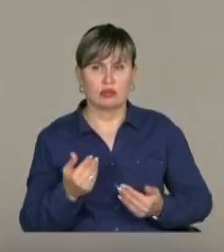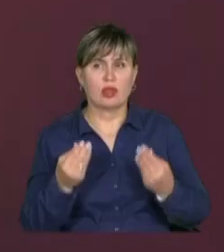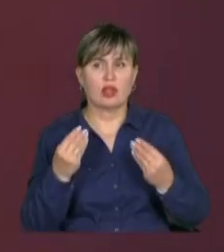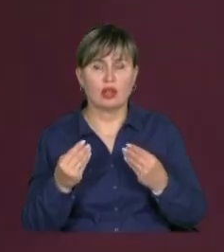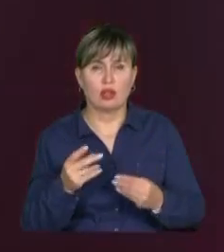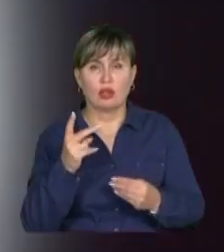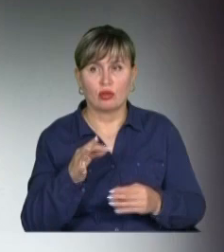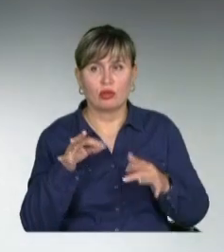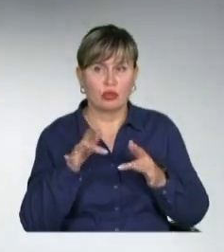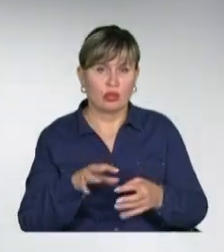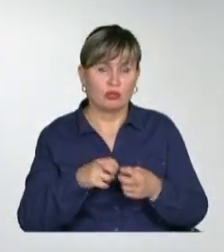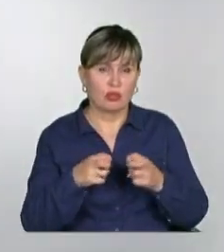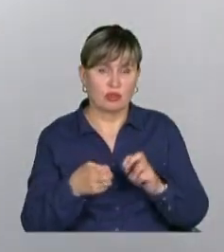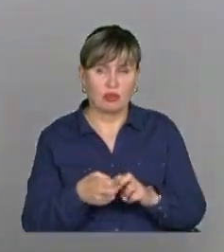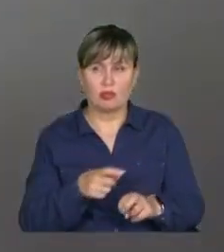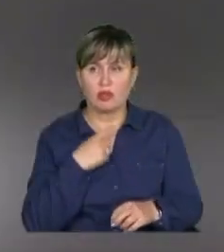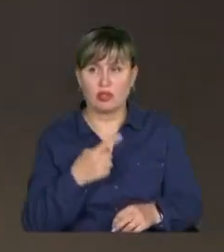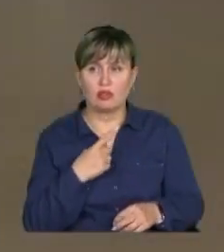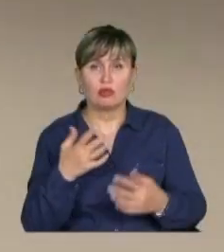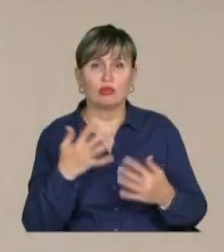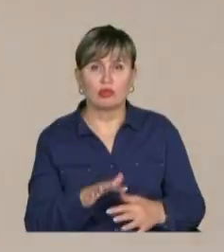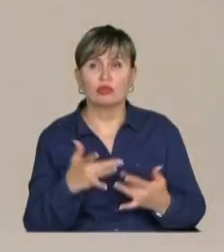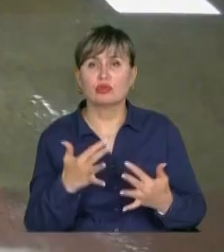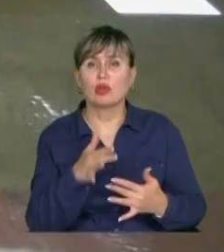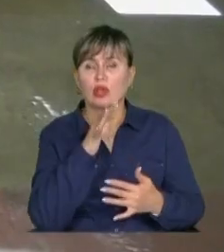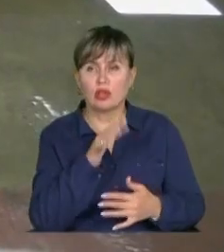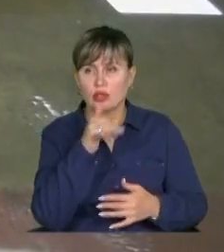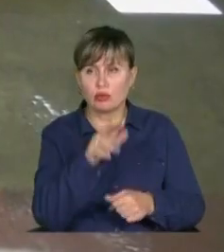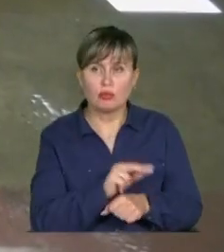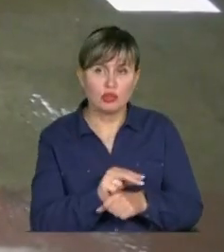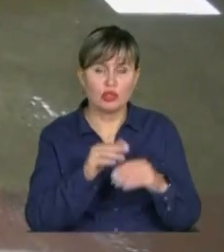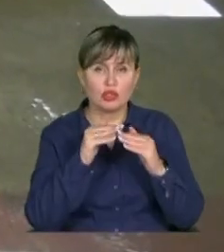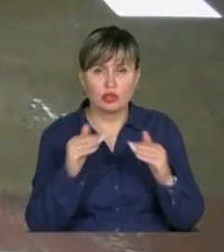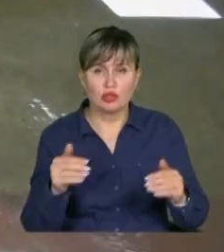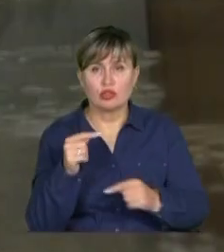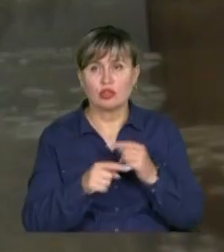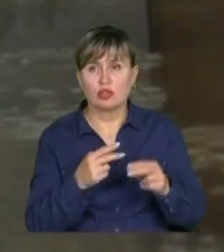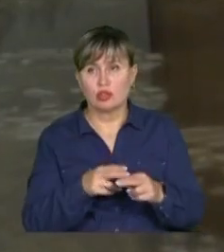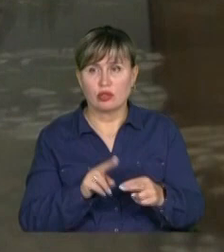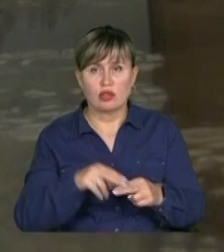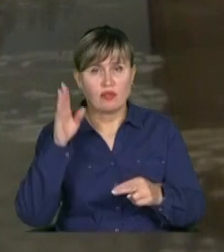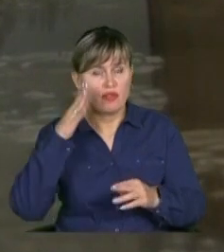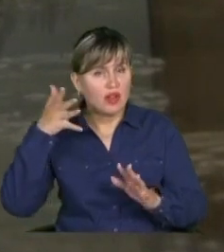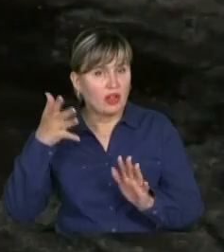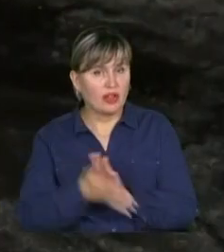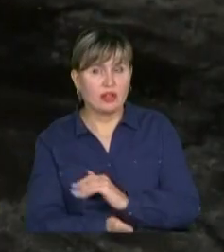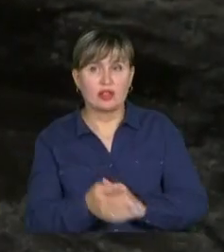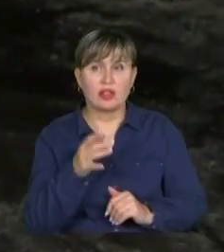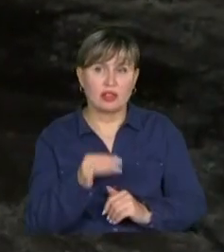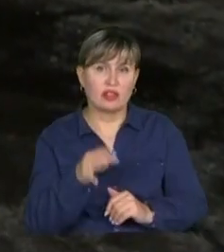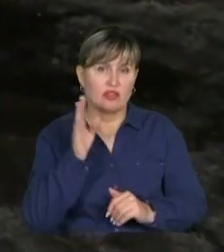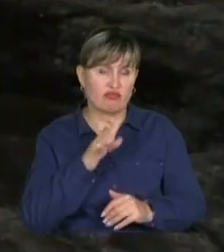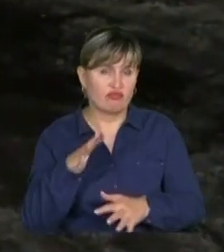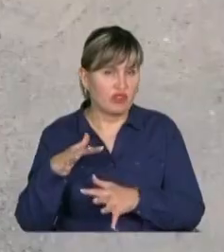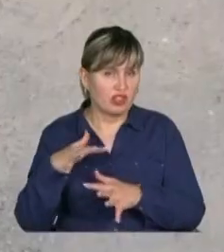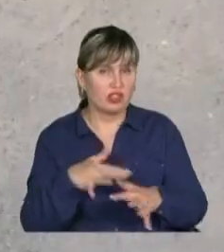но на деле проблемное, говорят жильцы. Уже который год здесь не могут починить крышу, через которую вода сочится в дом. И водосток не справился с